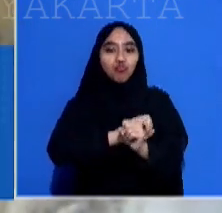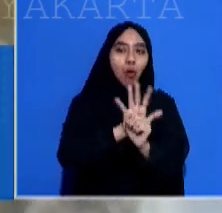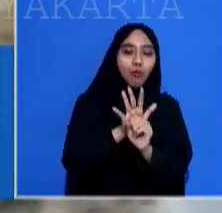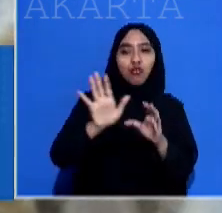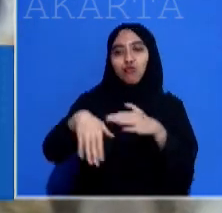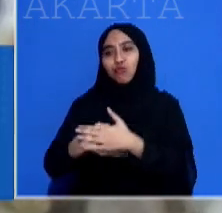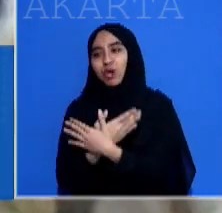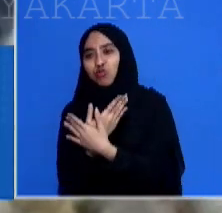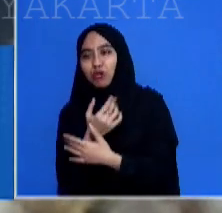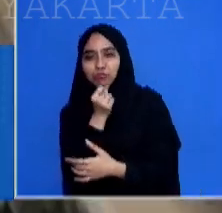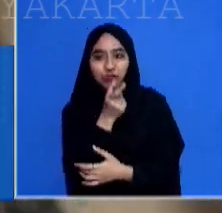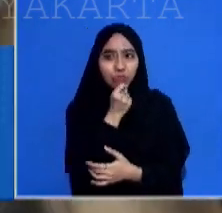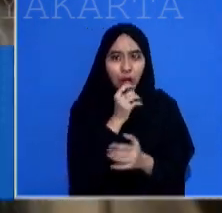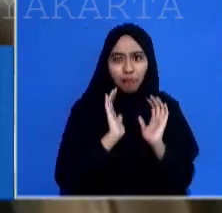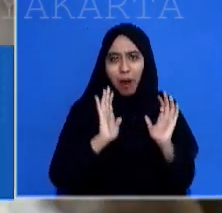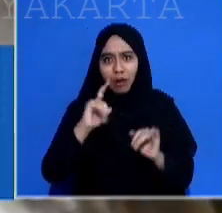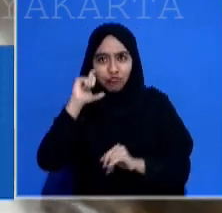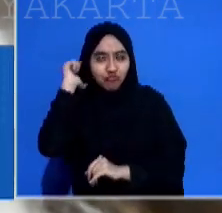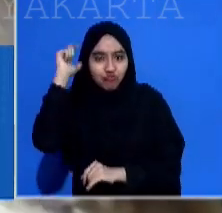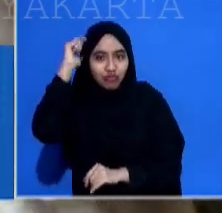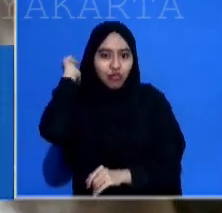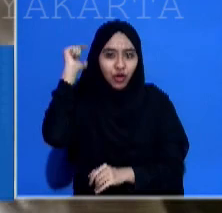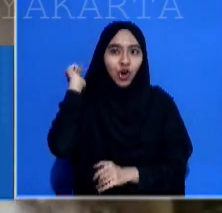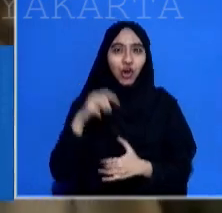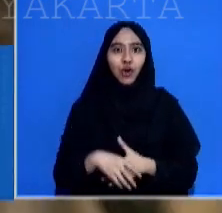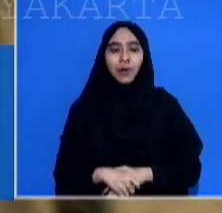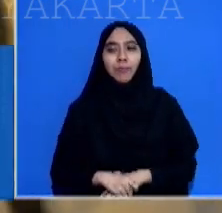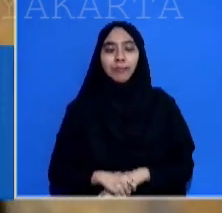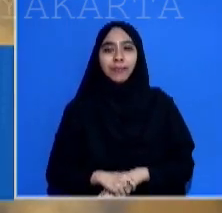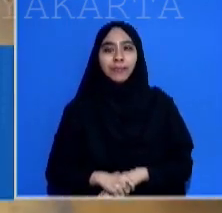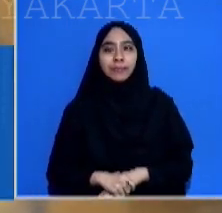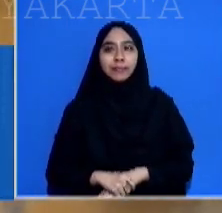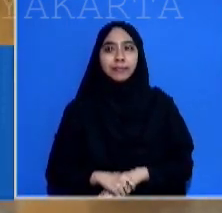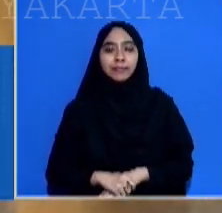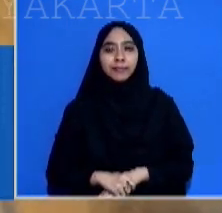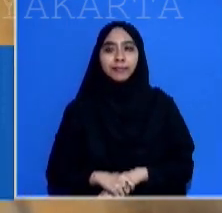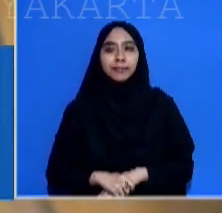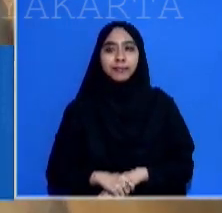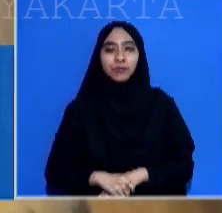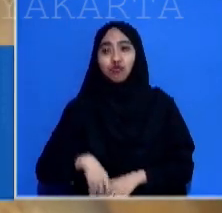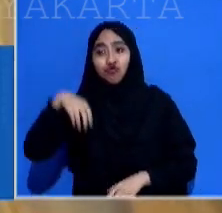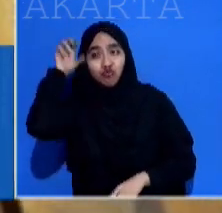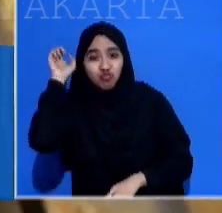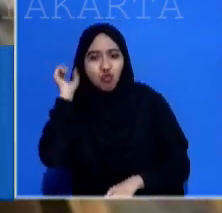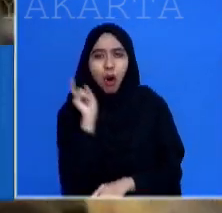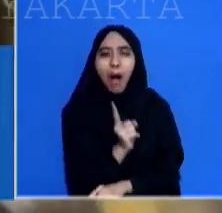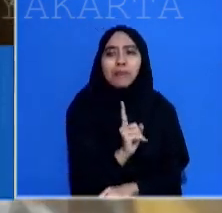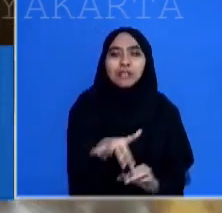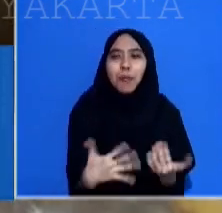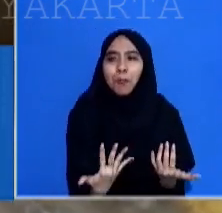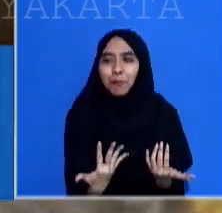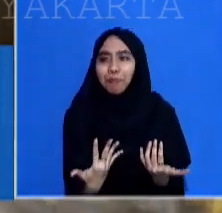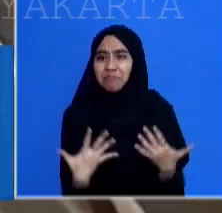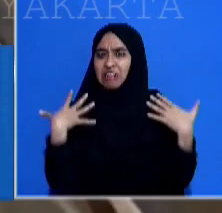Kidul. Kridaning cukur wulu domba menika ugi setunggaling kupiyo kangge ngawekani sumebaripun sesakit. Menawi dombanipun